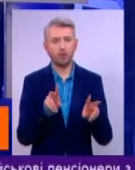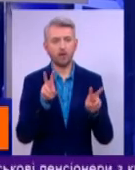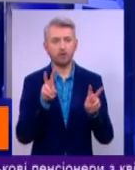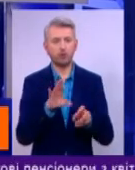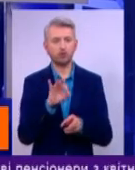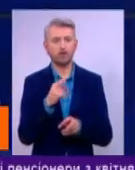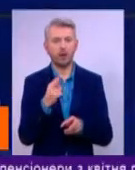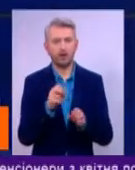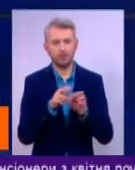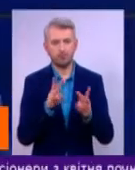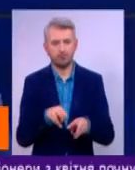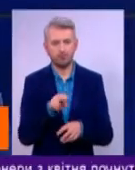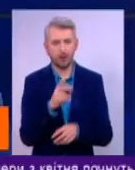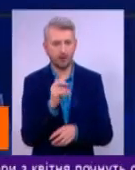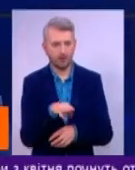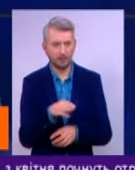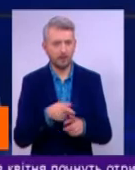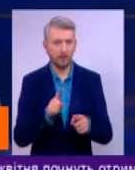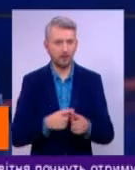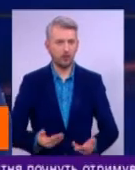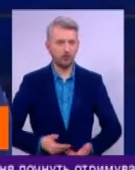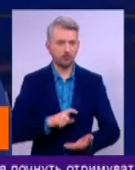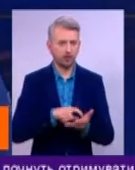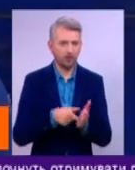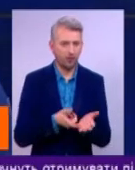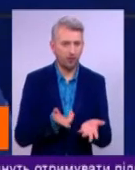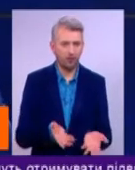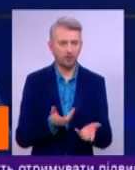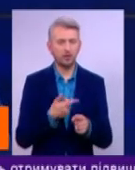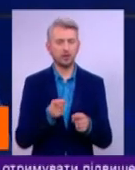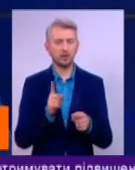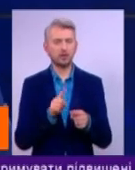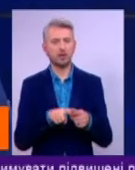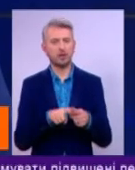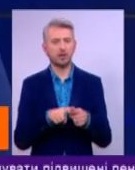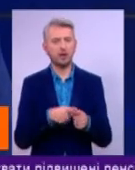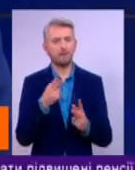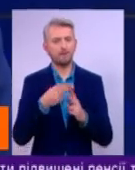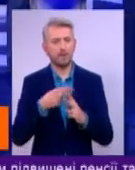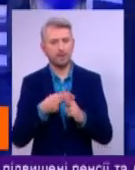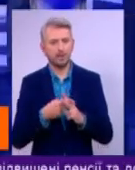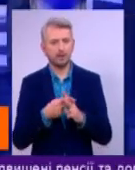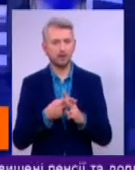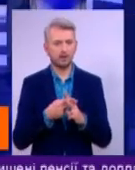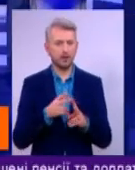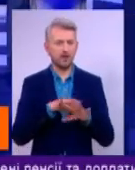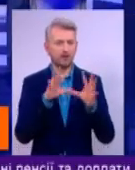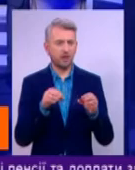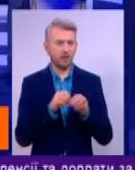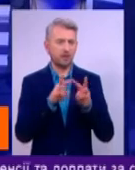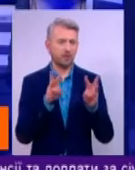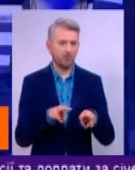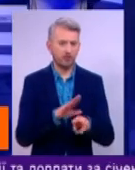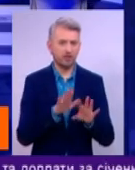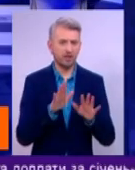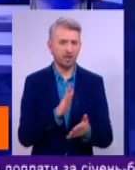соціальному пакету. Тобто це житло, це пільги чи, ну, взагалі забезпечені не